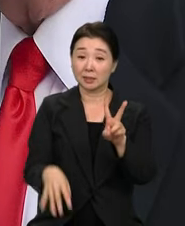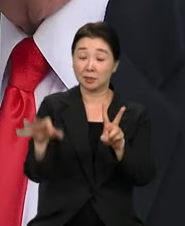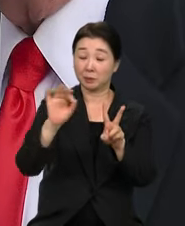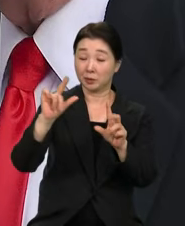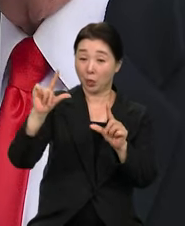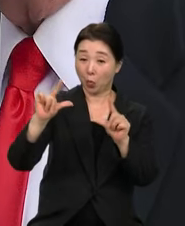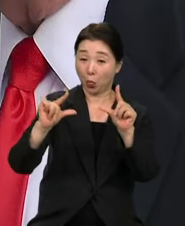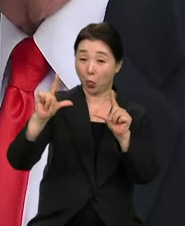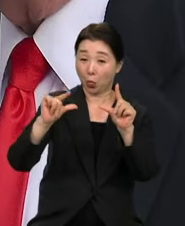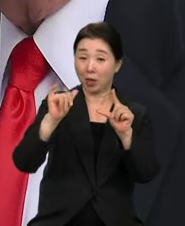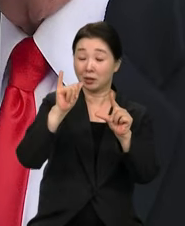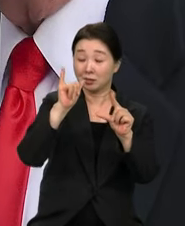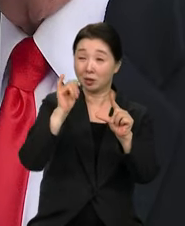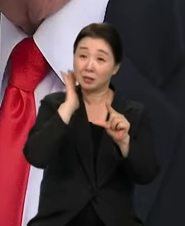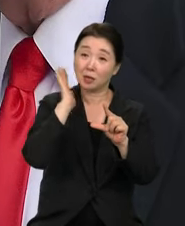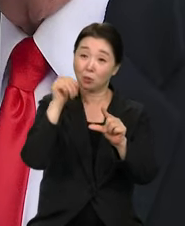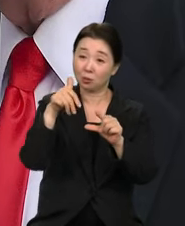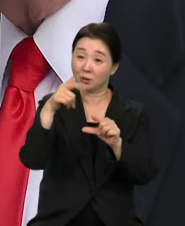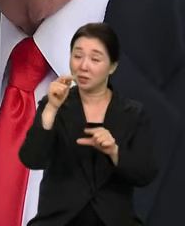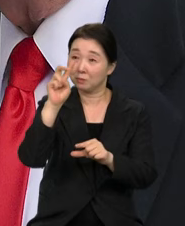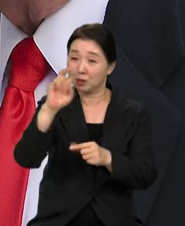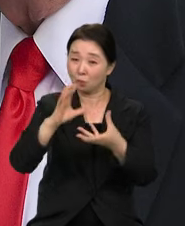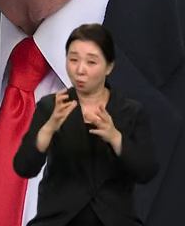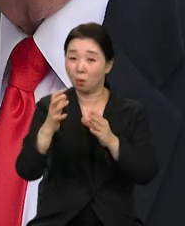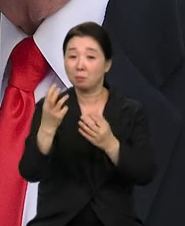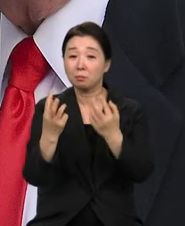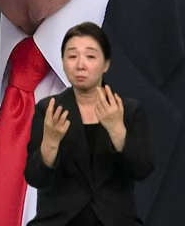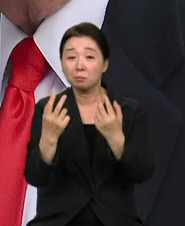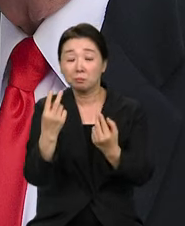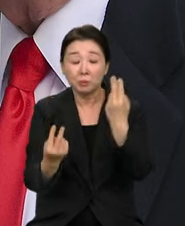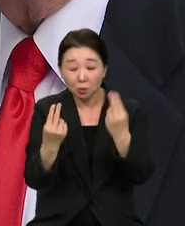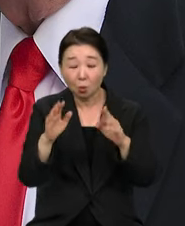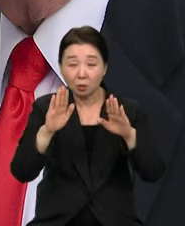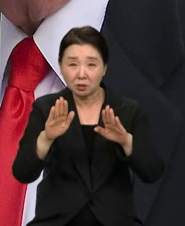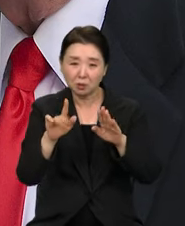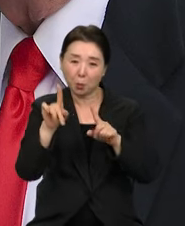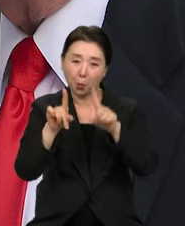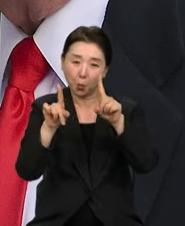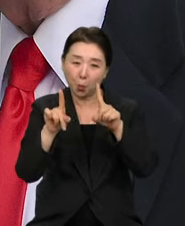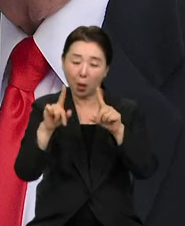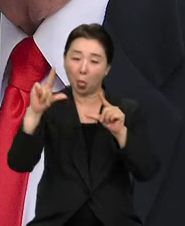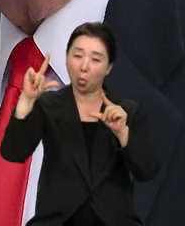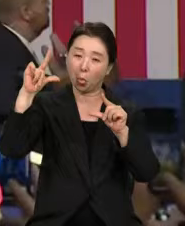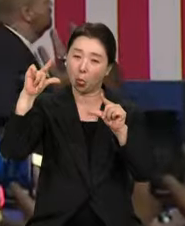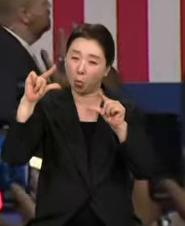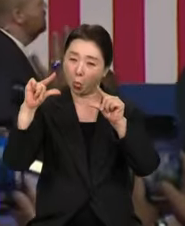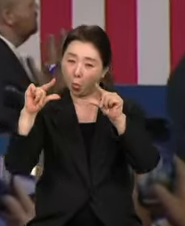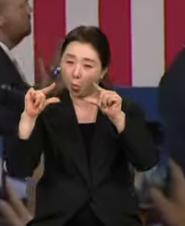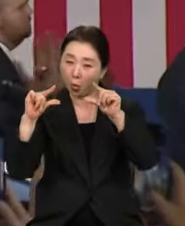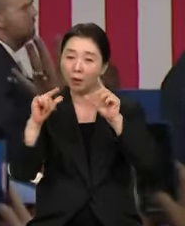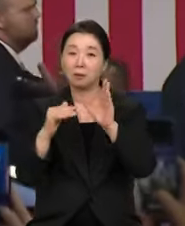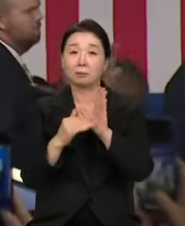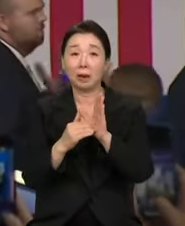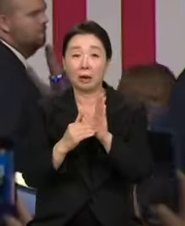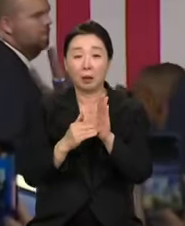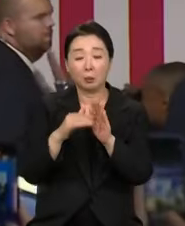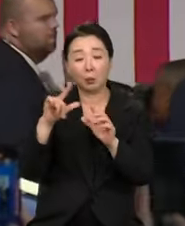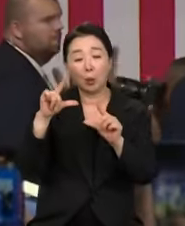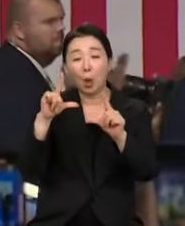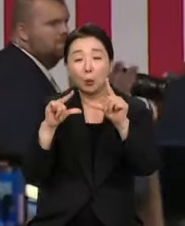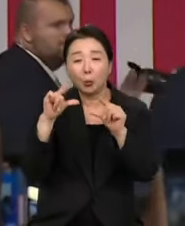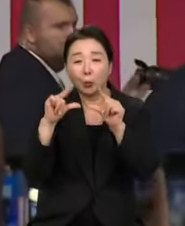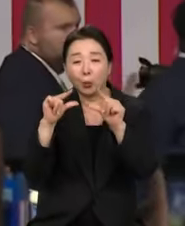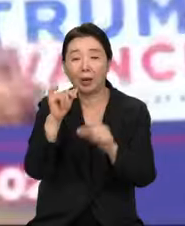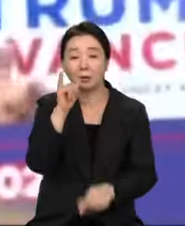차이로 지난달 대선 tv 토론 직후와 비교해 5차 범위 내에서 격차가 좁혀졌습니다 초박빙 구도가 더